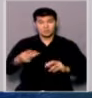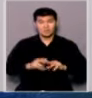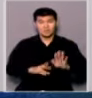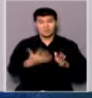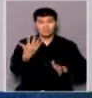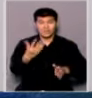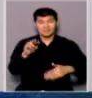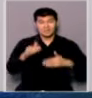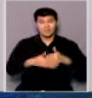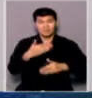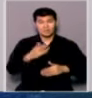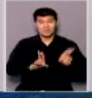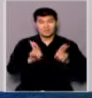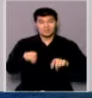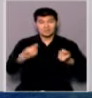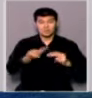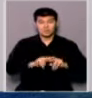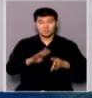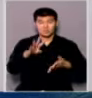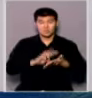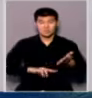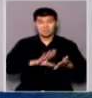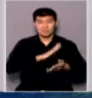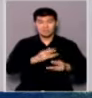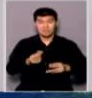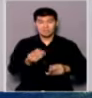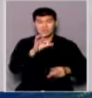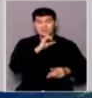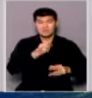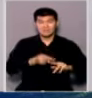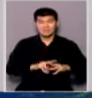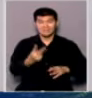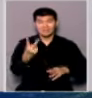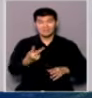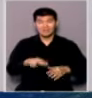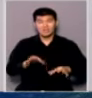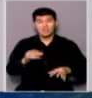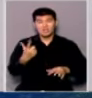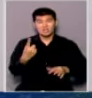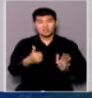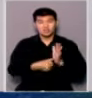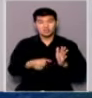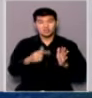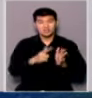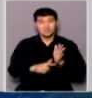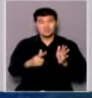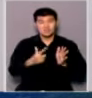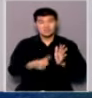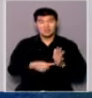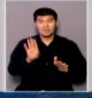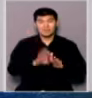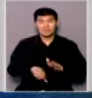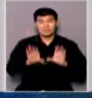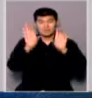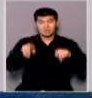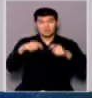составлено 5 административных протоколов, относящихся к категории коррупционных. Из них 2 по статье 676 Кодекс незаконное